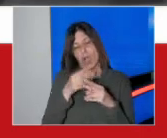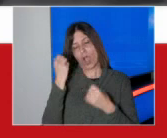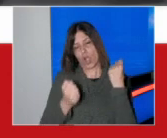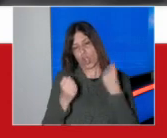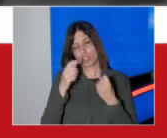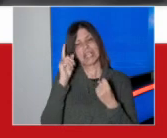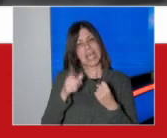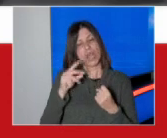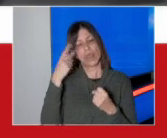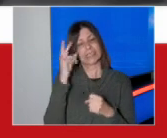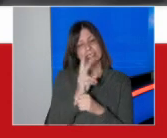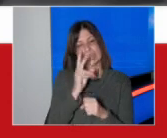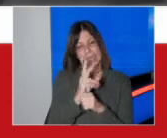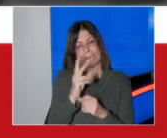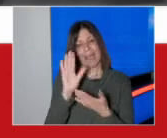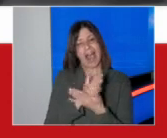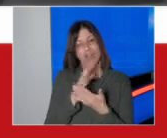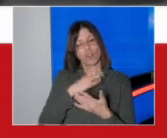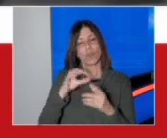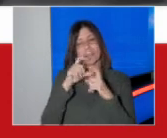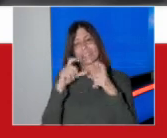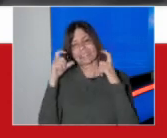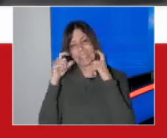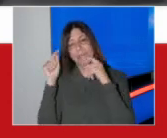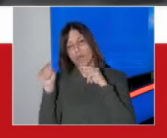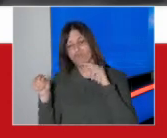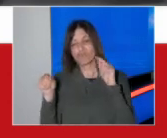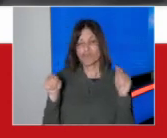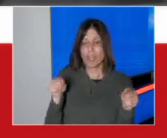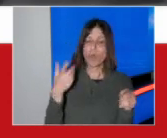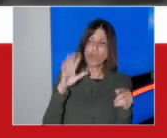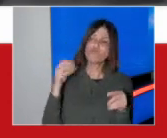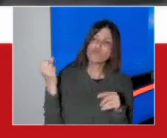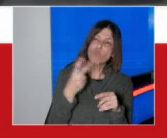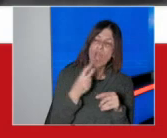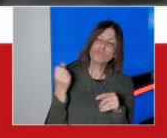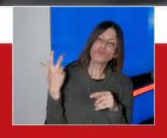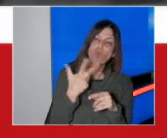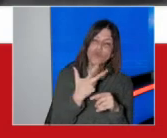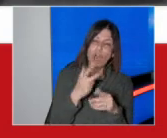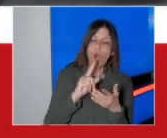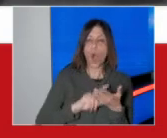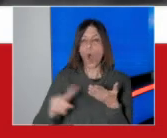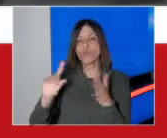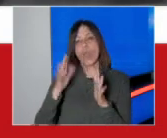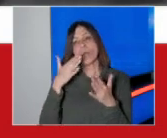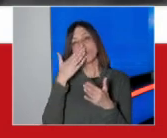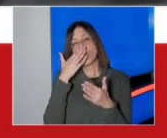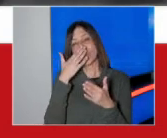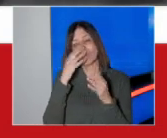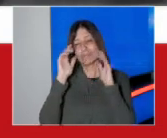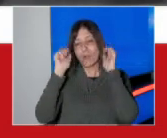פשוט להיות זהירים בהחלטות שלנו, מסכה פה, מסכה שם, אולי אתה יודע עוד שבועיים, שלושה, חודש, אולי פורים, אתה יודע, מורידים